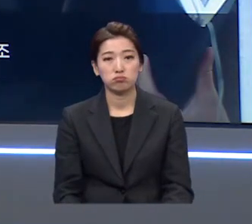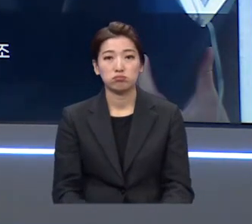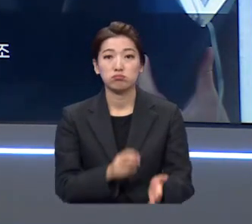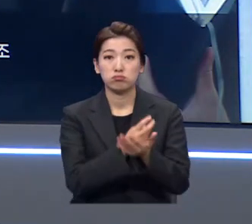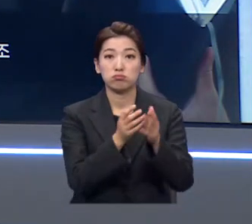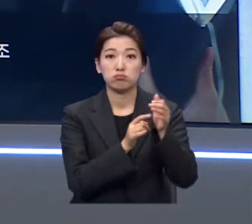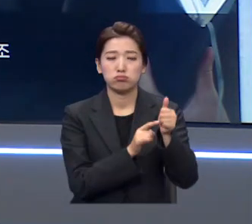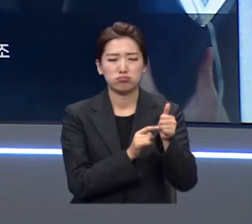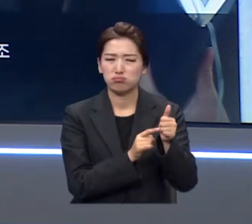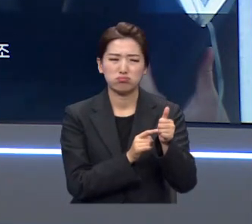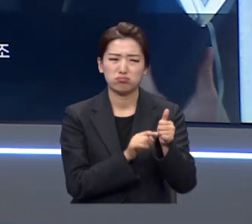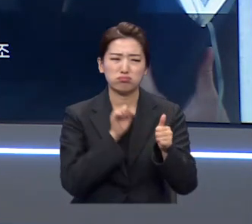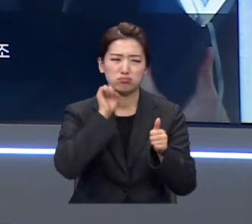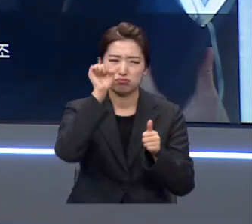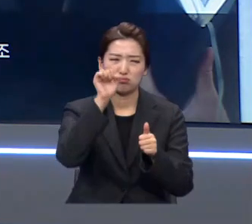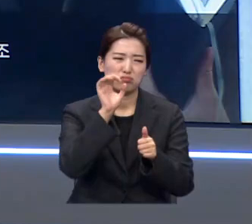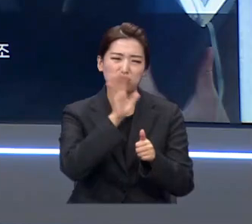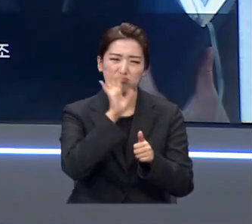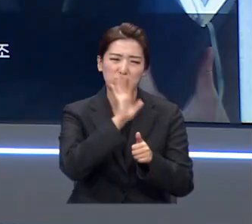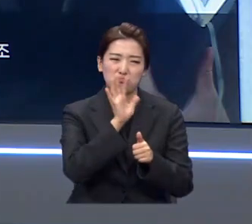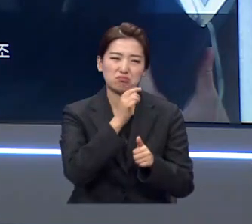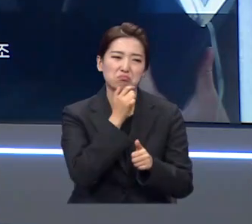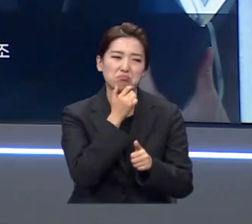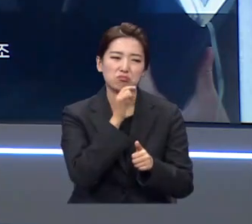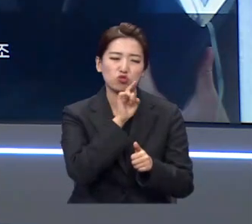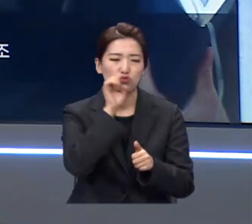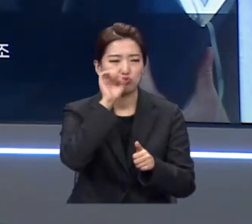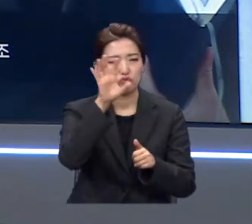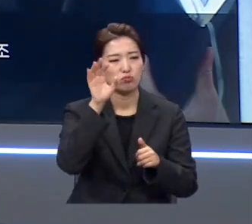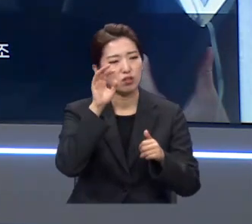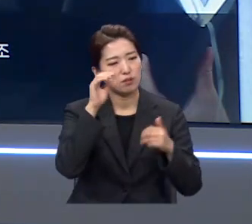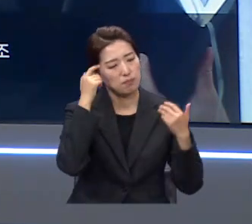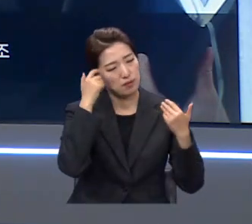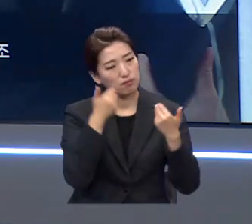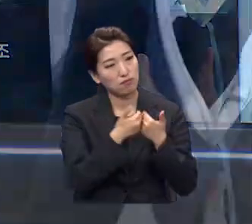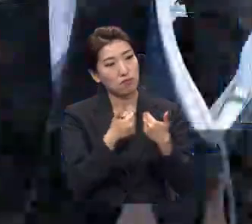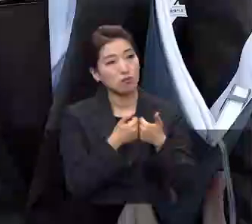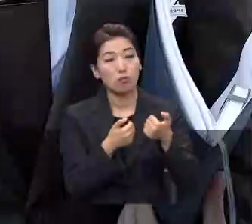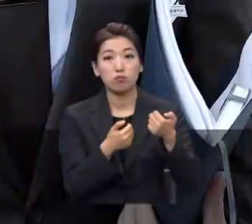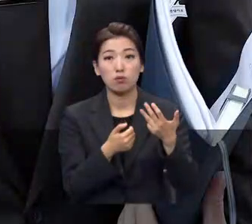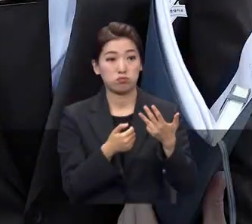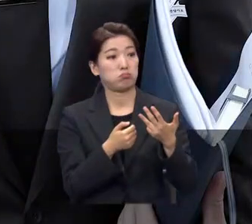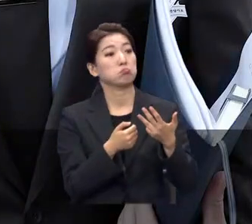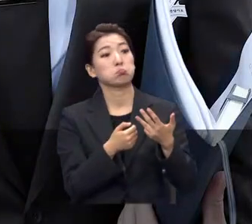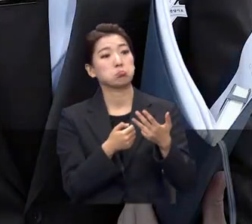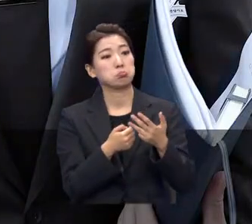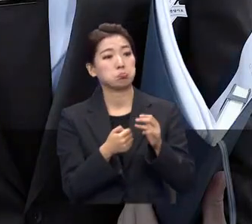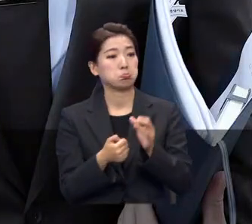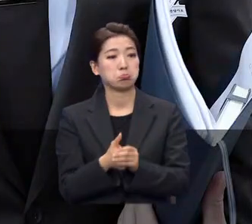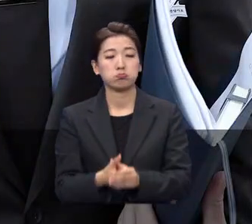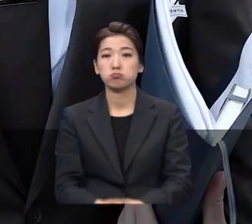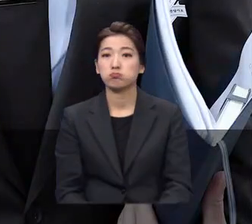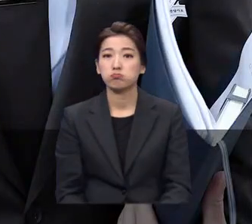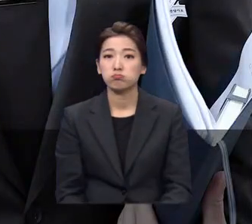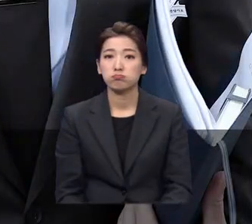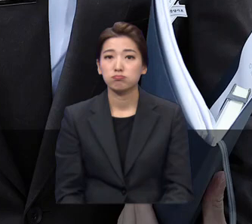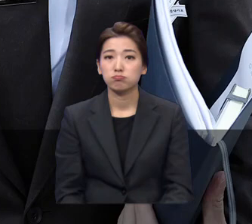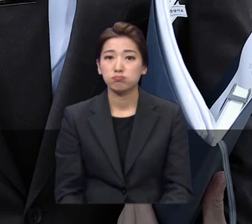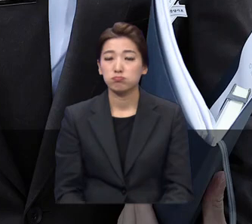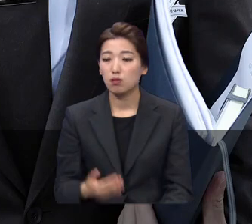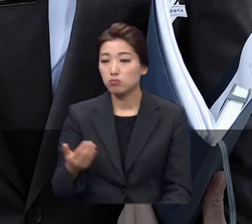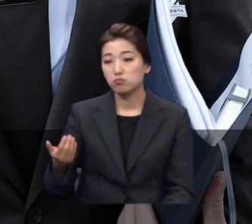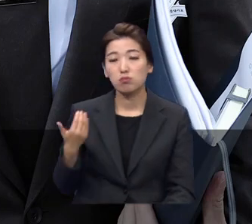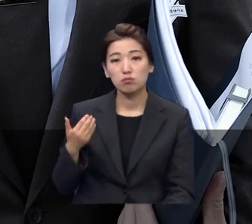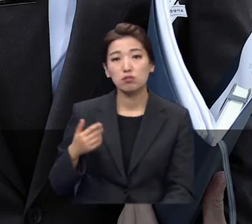출마하지 않았으면 좋겠다라는 의견이 이 상당하다는 것도 좀 이례적이긴 하죠 아까 저희가 영상으로 본 거는 상당히